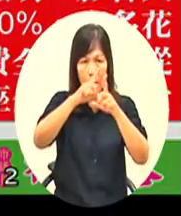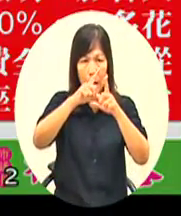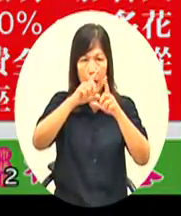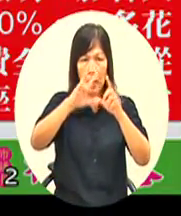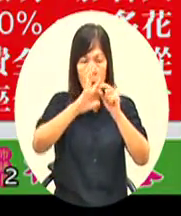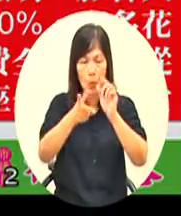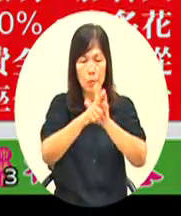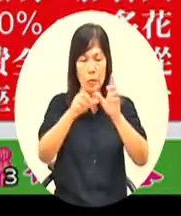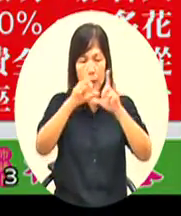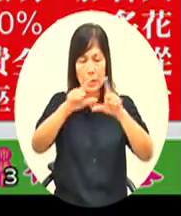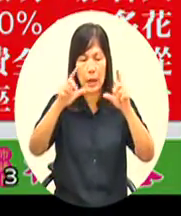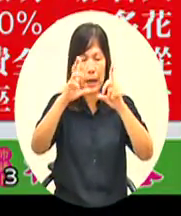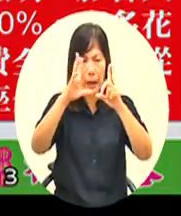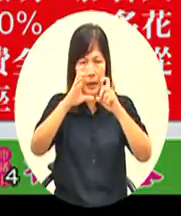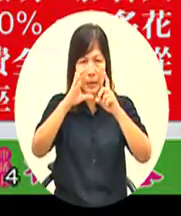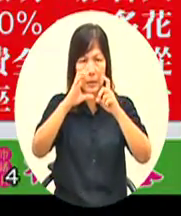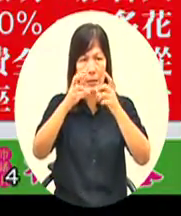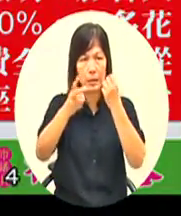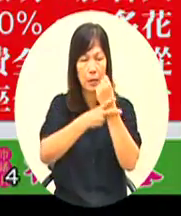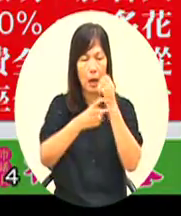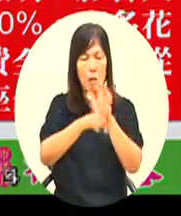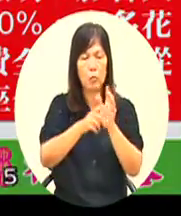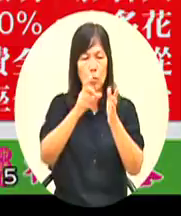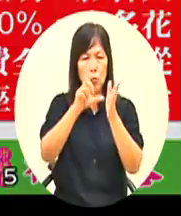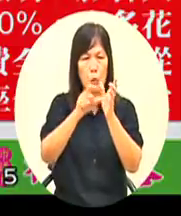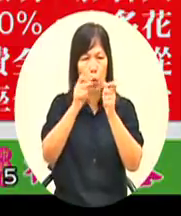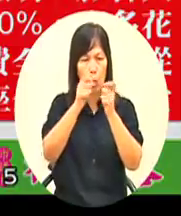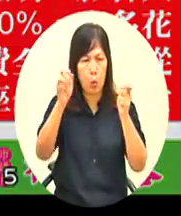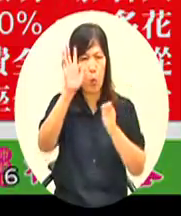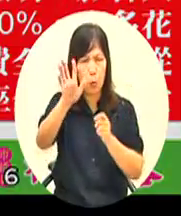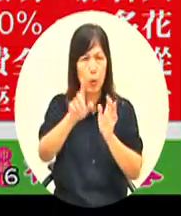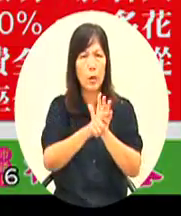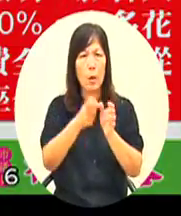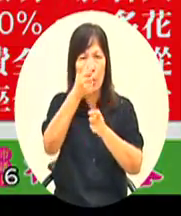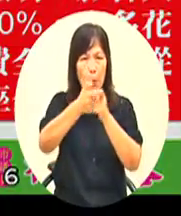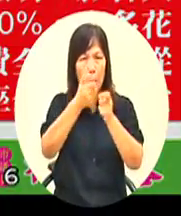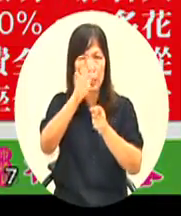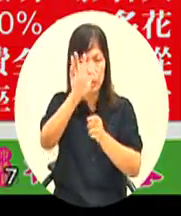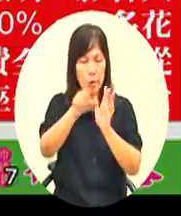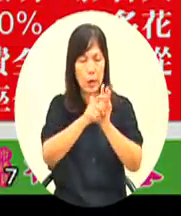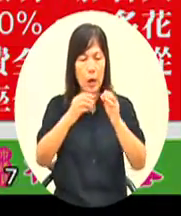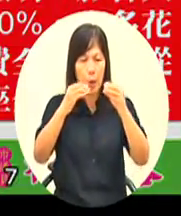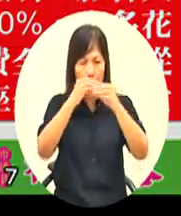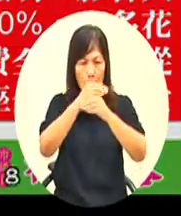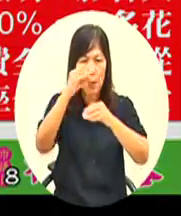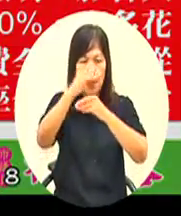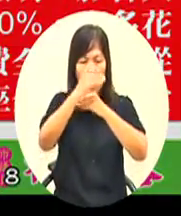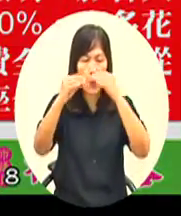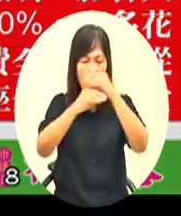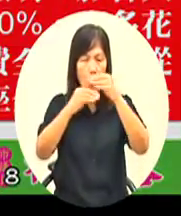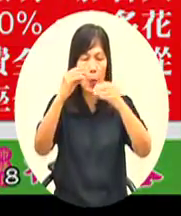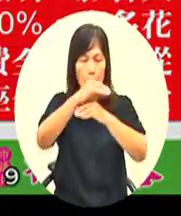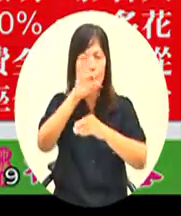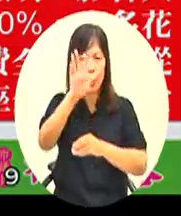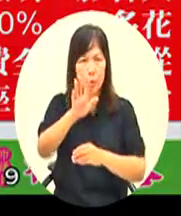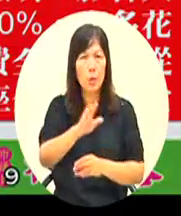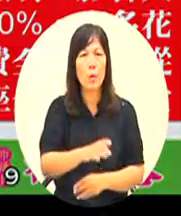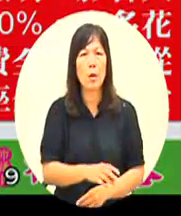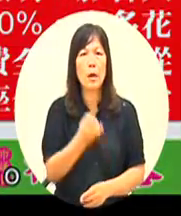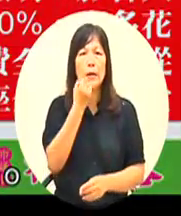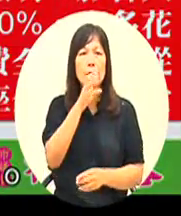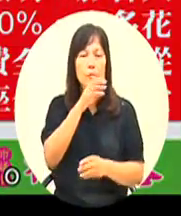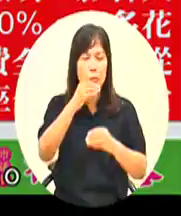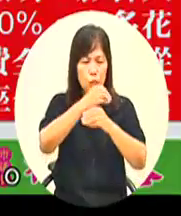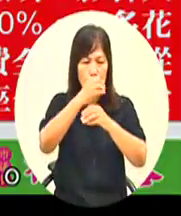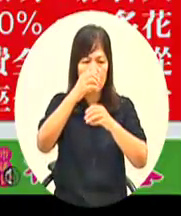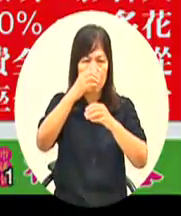老旧了，已经50年了。他的旧他是用那个砖造的结构，但是他整个他的结构